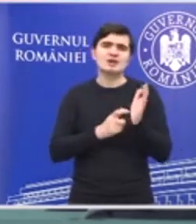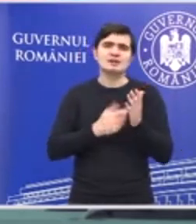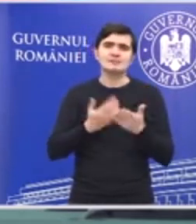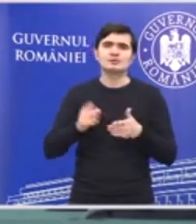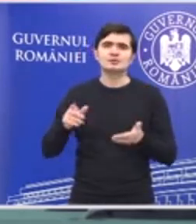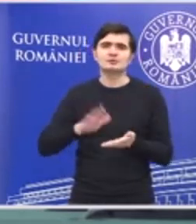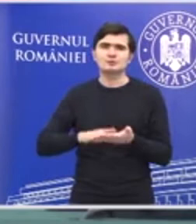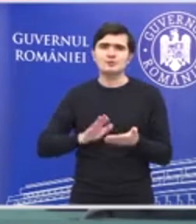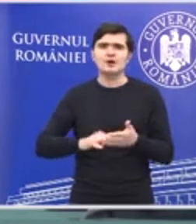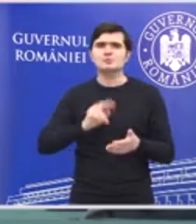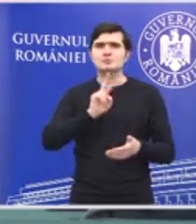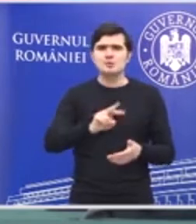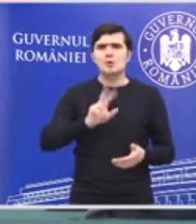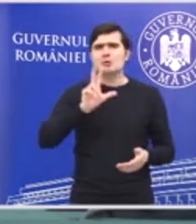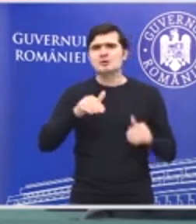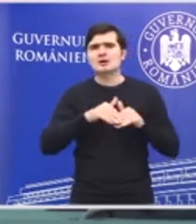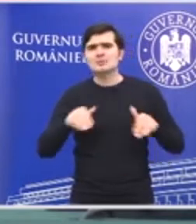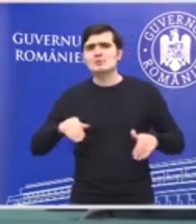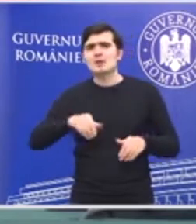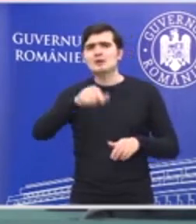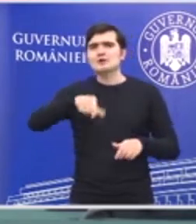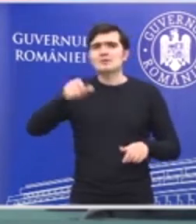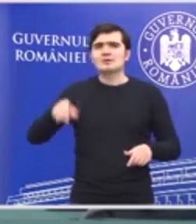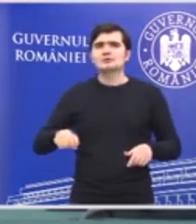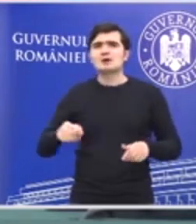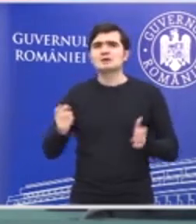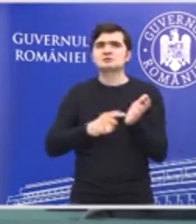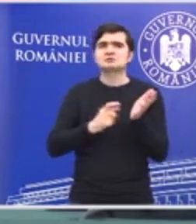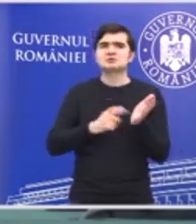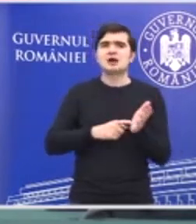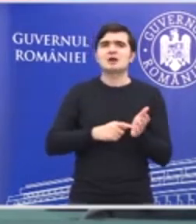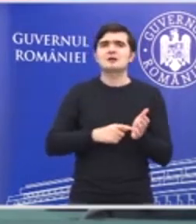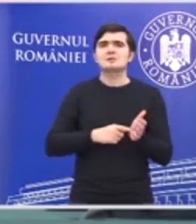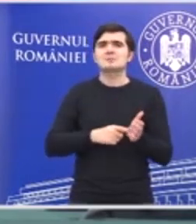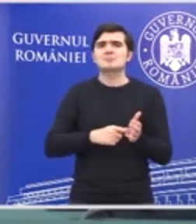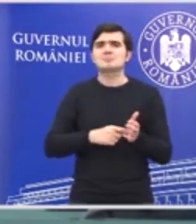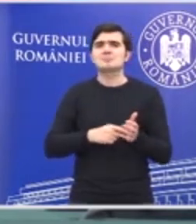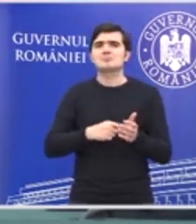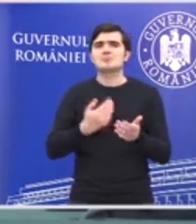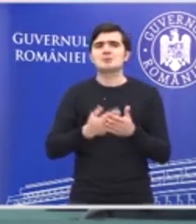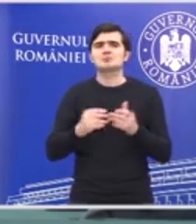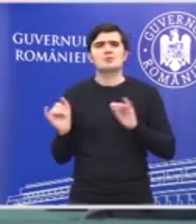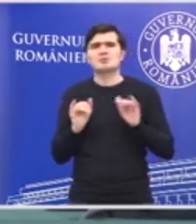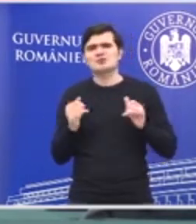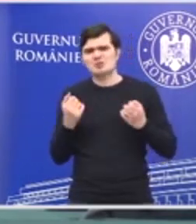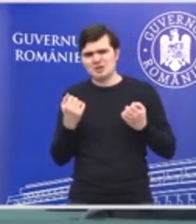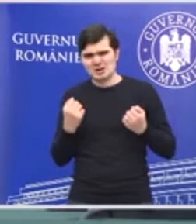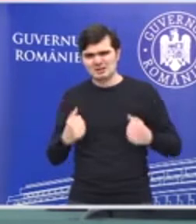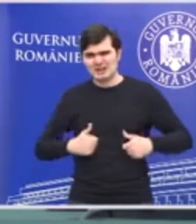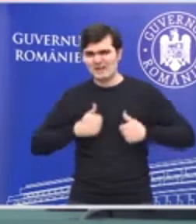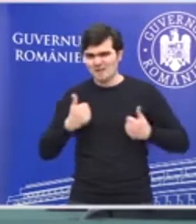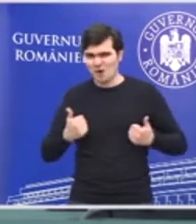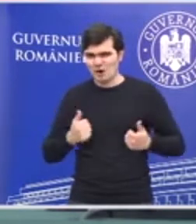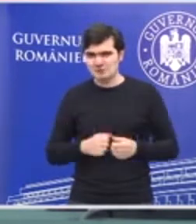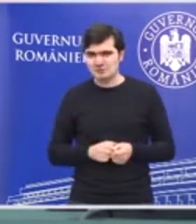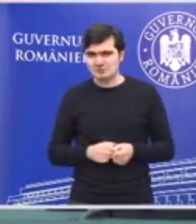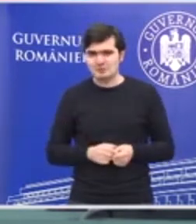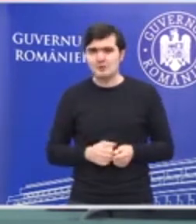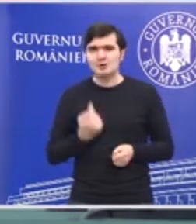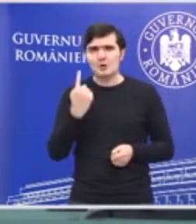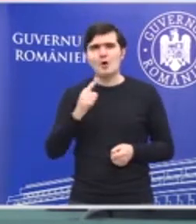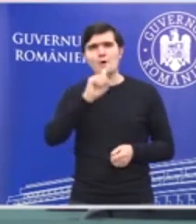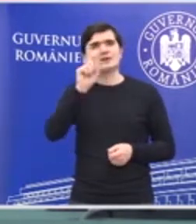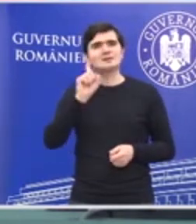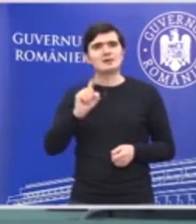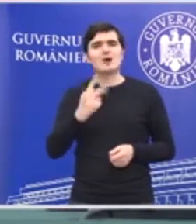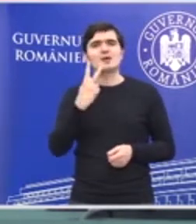2-3 milioane de persoane să le ceară de pe zi pe alta pentru un concediu va fi un efort. Sunt, este o întrebare la care veți avea